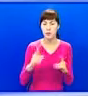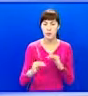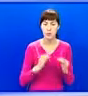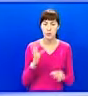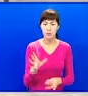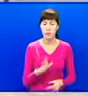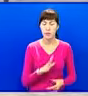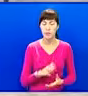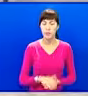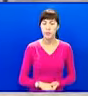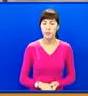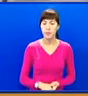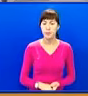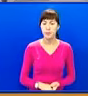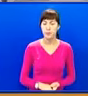айтты.